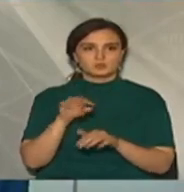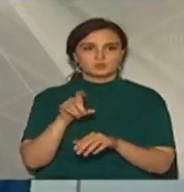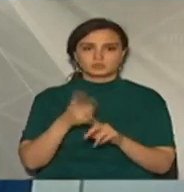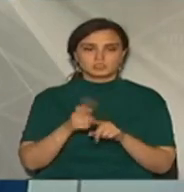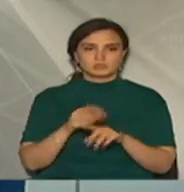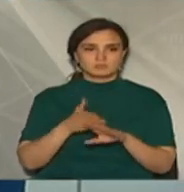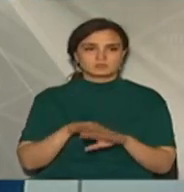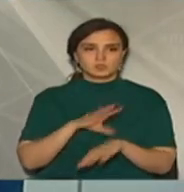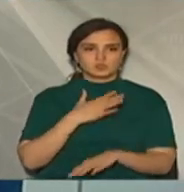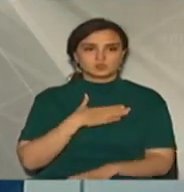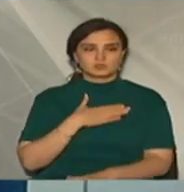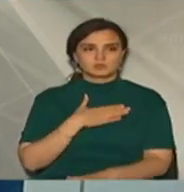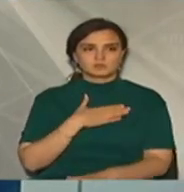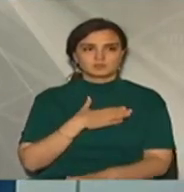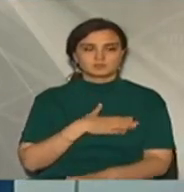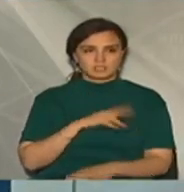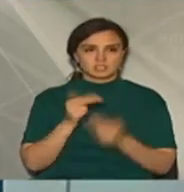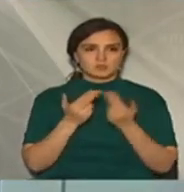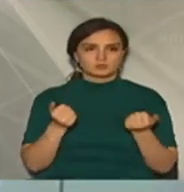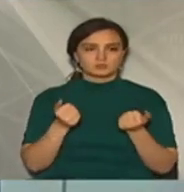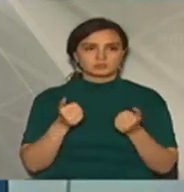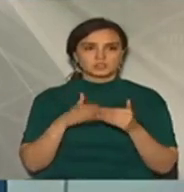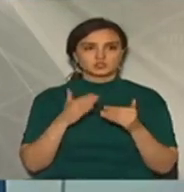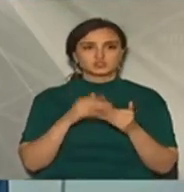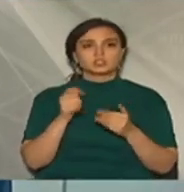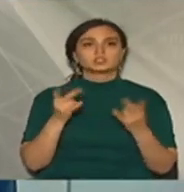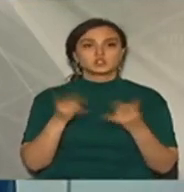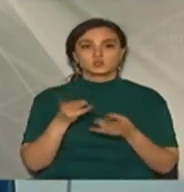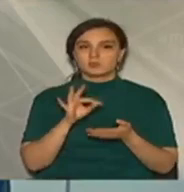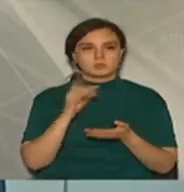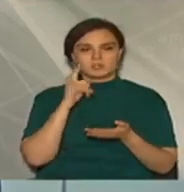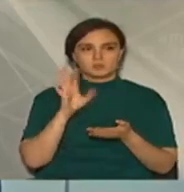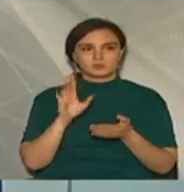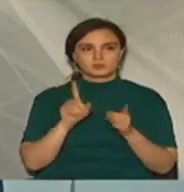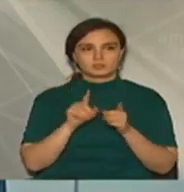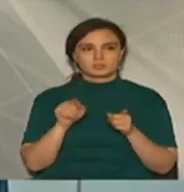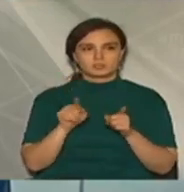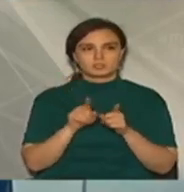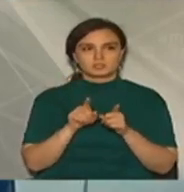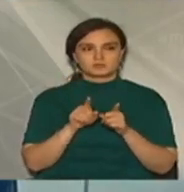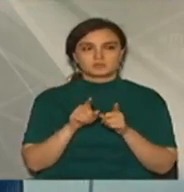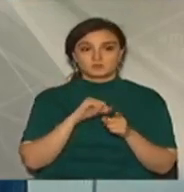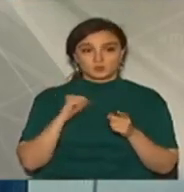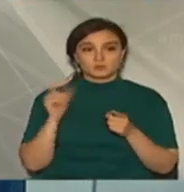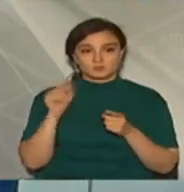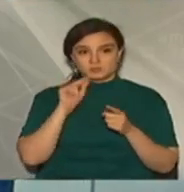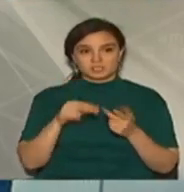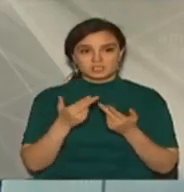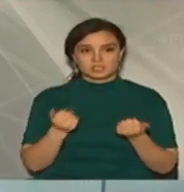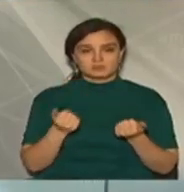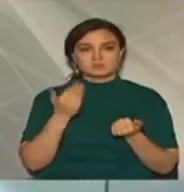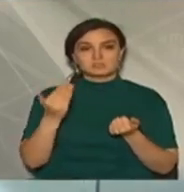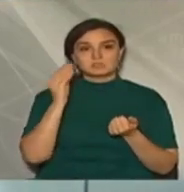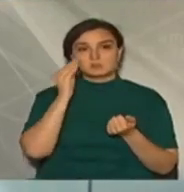ძალიან ძიმე იყო ეს ჩემთვის და რა თქმა უნდა საშიოს იმსახურებს, მაგრამ არ ამგონია, რომ ეს ისე აღიარებს ბრალს. როგორია